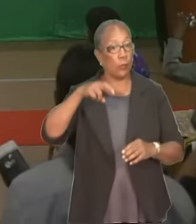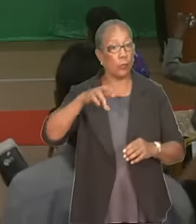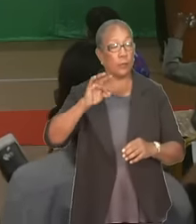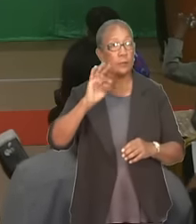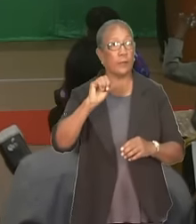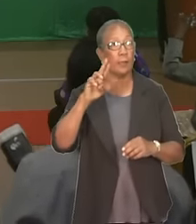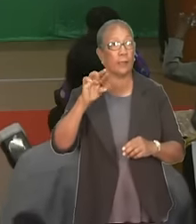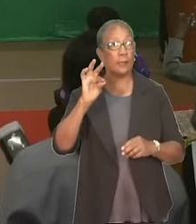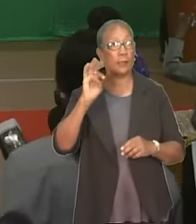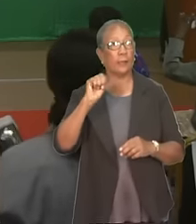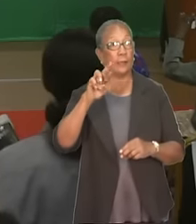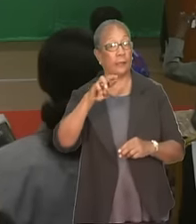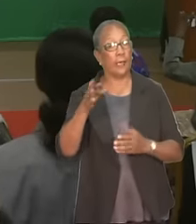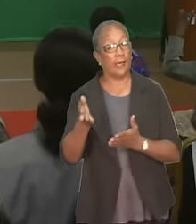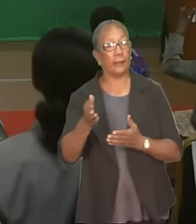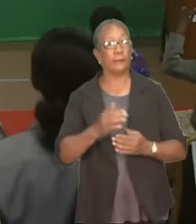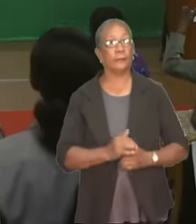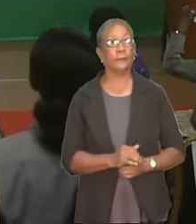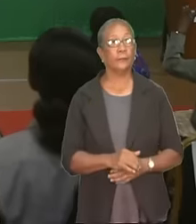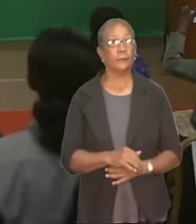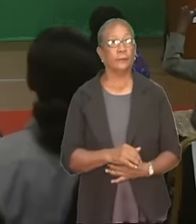Kitwaru.